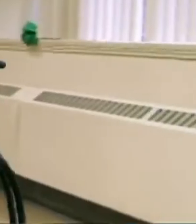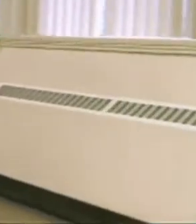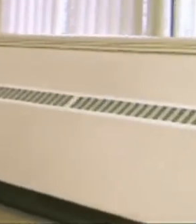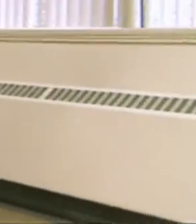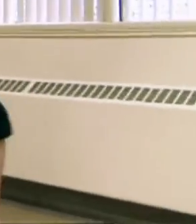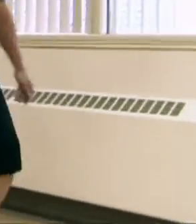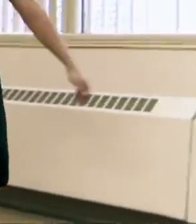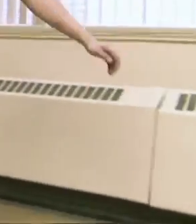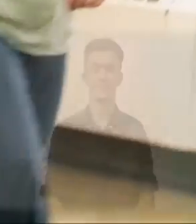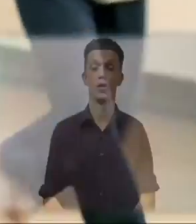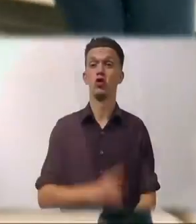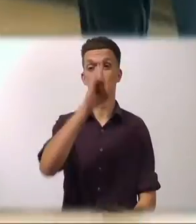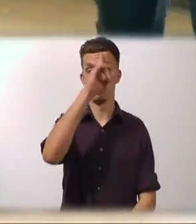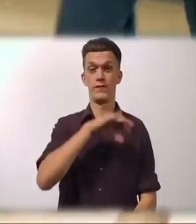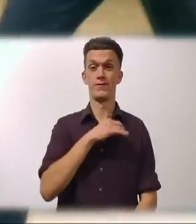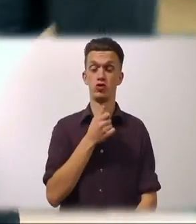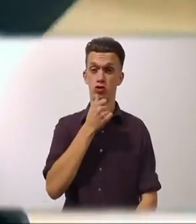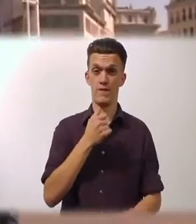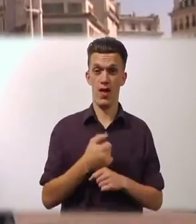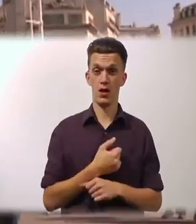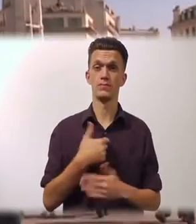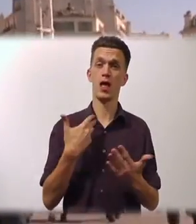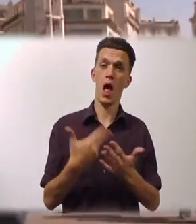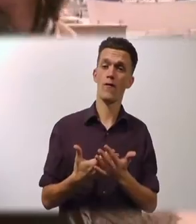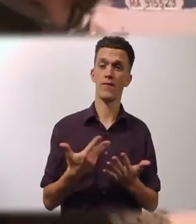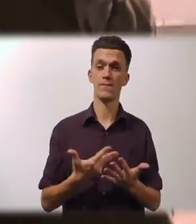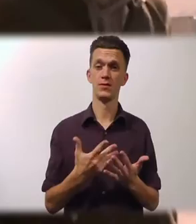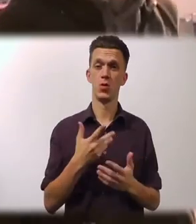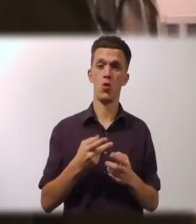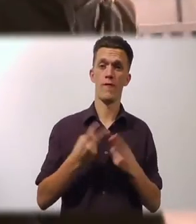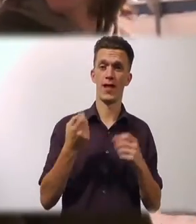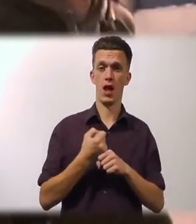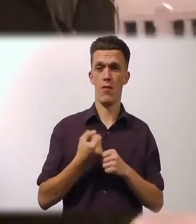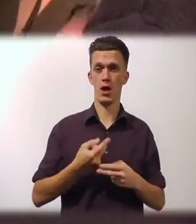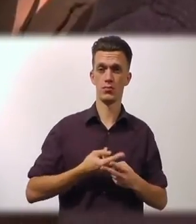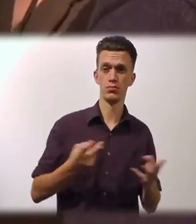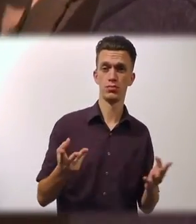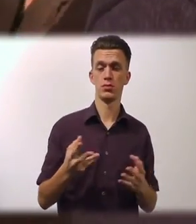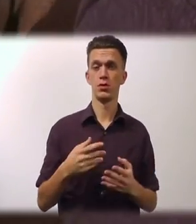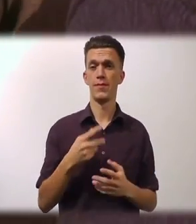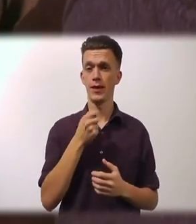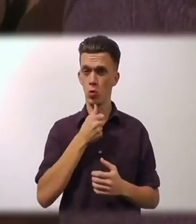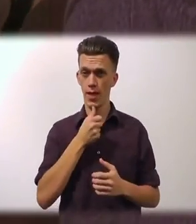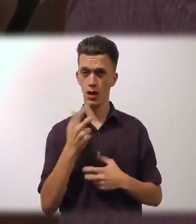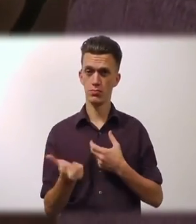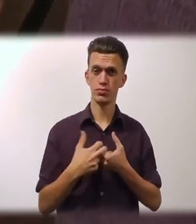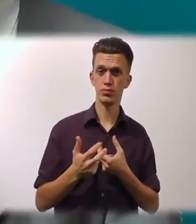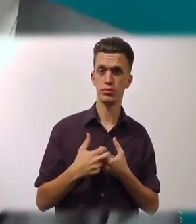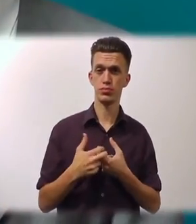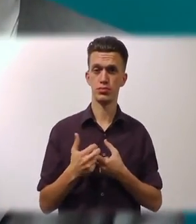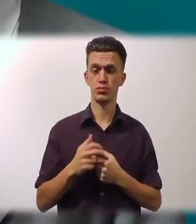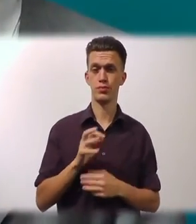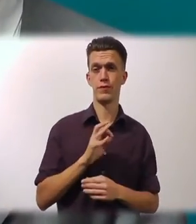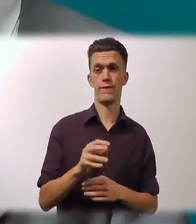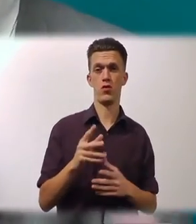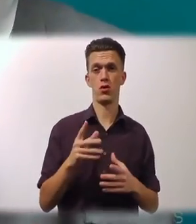einladen, hier mitzumachen. Nehmt dieses Jubiläum zum Anlass, euch einzubringen. Selbst einmal